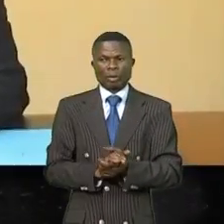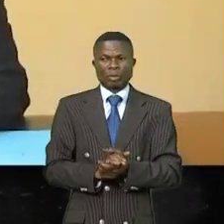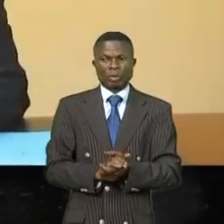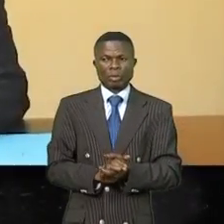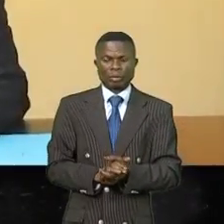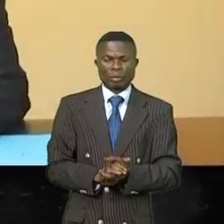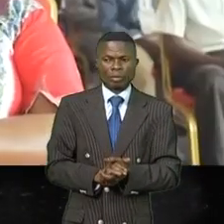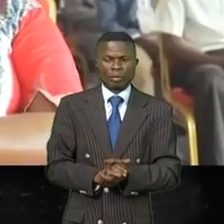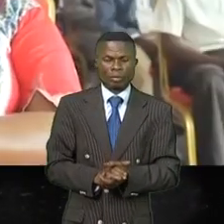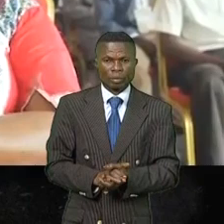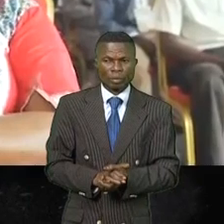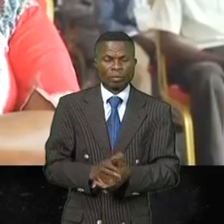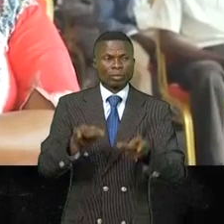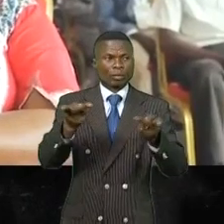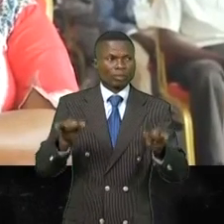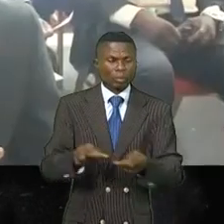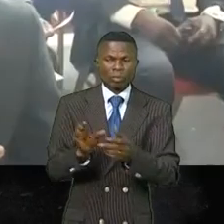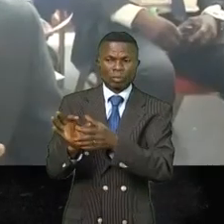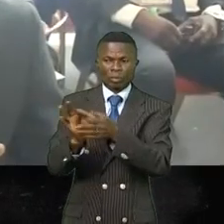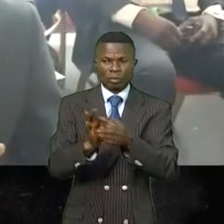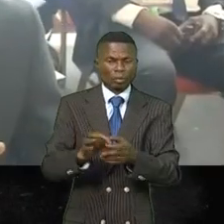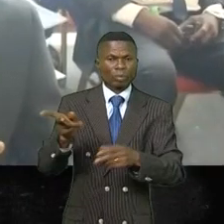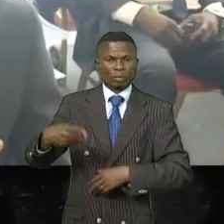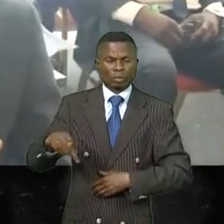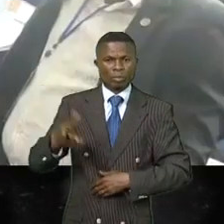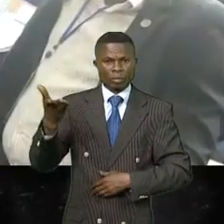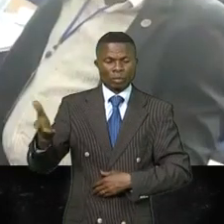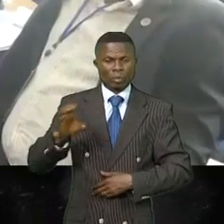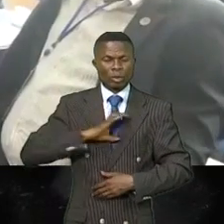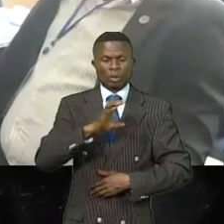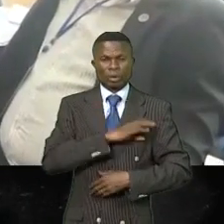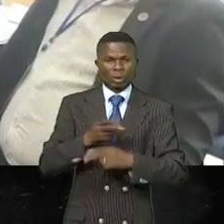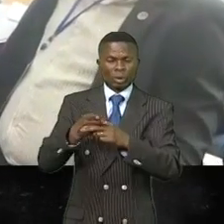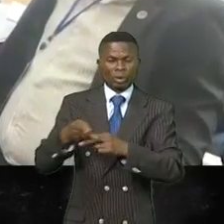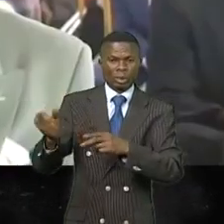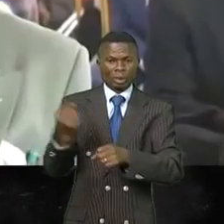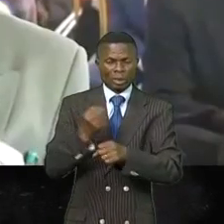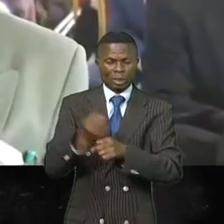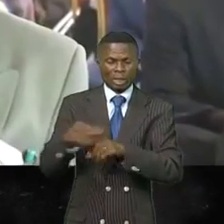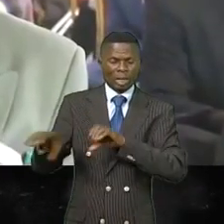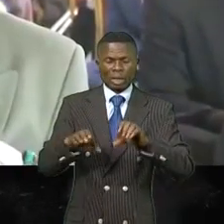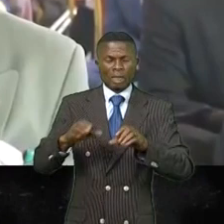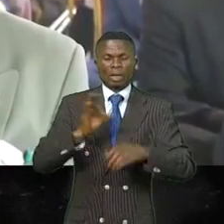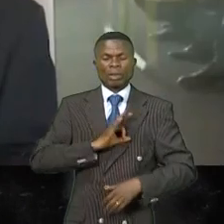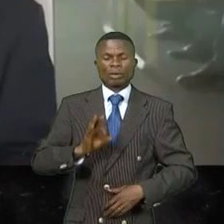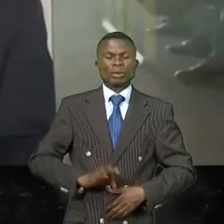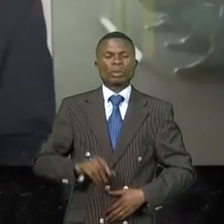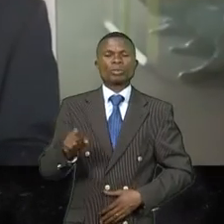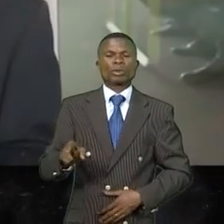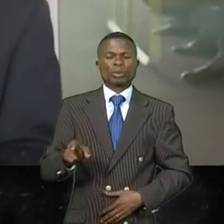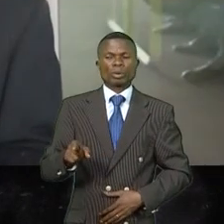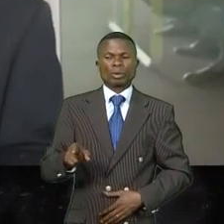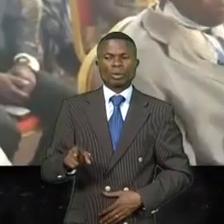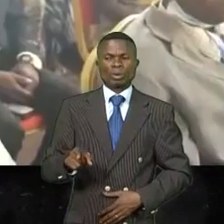Le Kwilu dispose désormais d'une coordination provinciale du comité de suivi des actions du chef de l'État, Félix-Antoine Tshisekedi